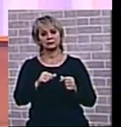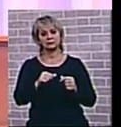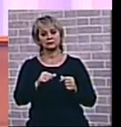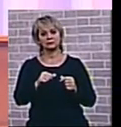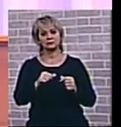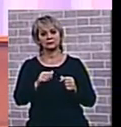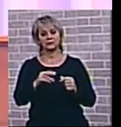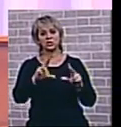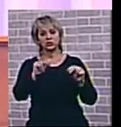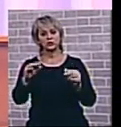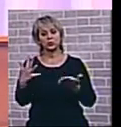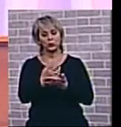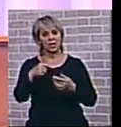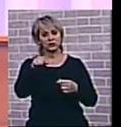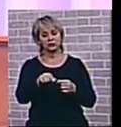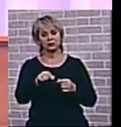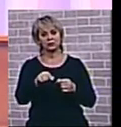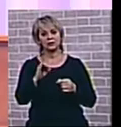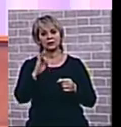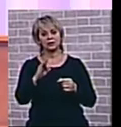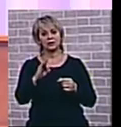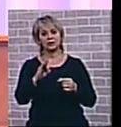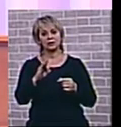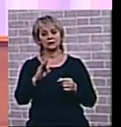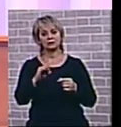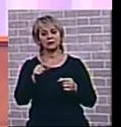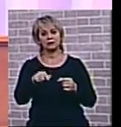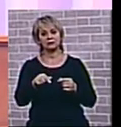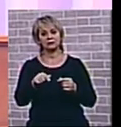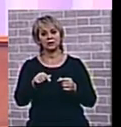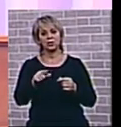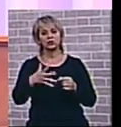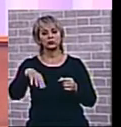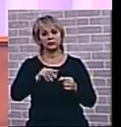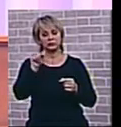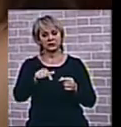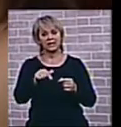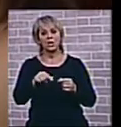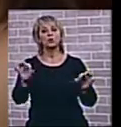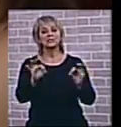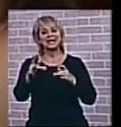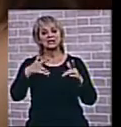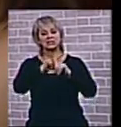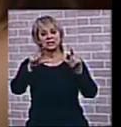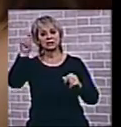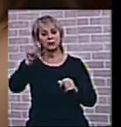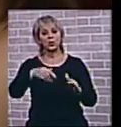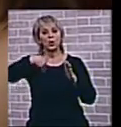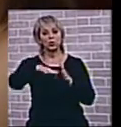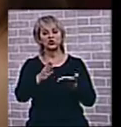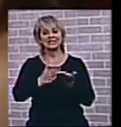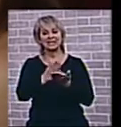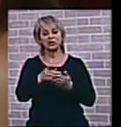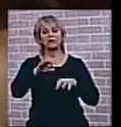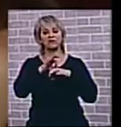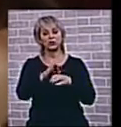пожелать всем счастья, удачи и, если хотите, немножко везения. В музыкальный театр приехали